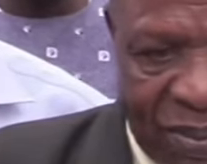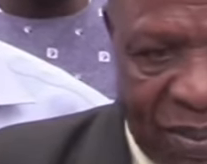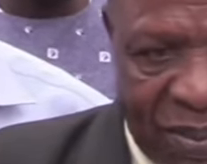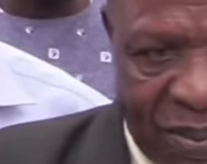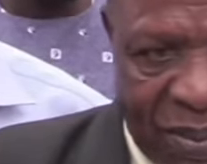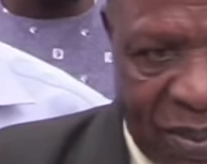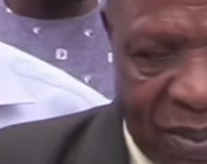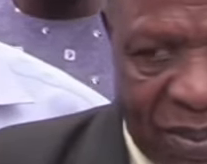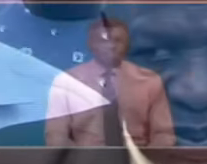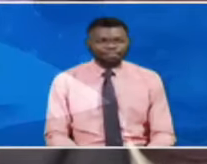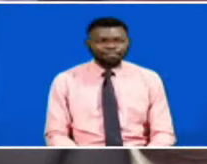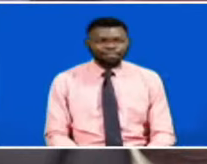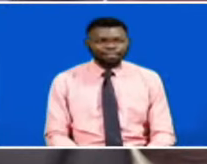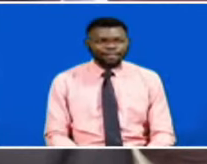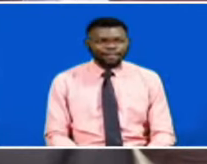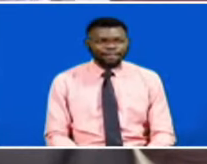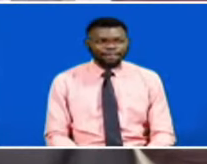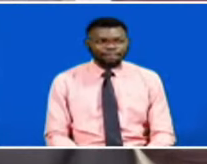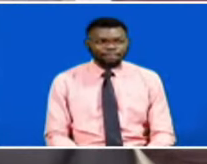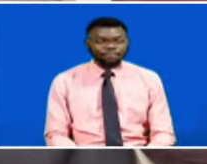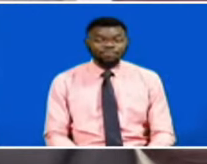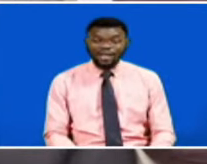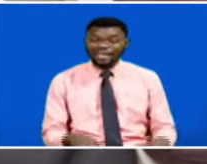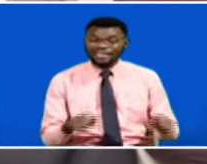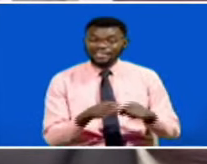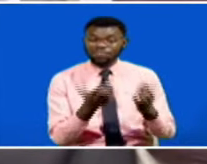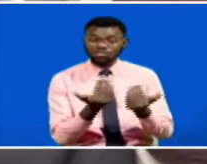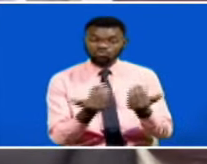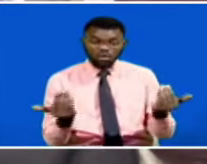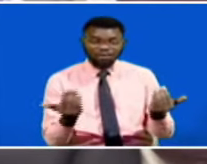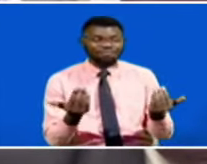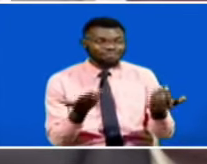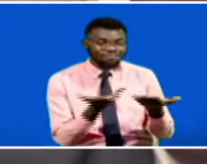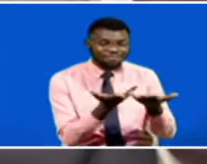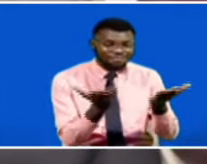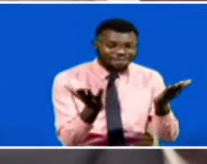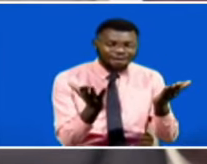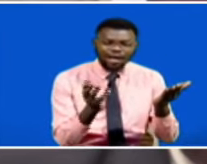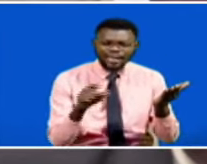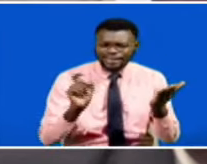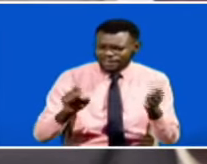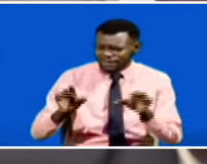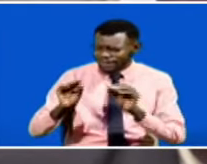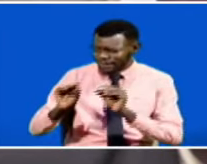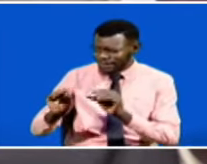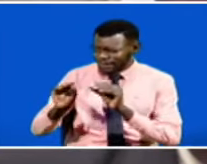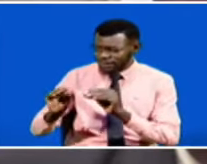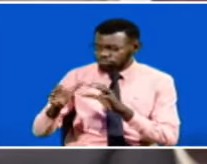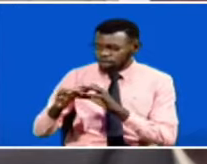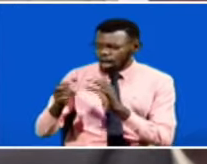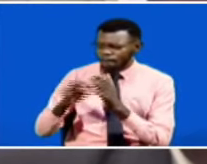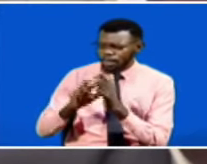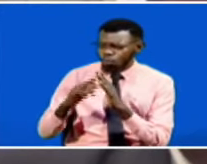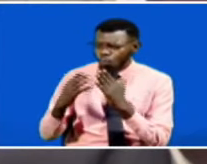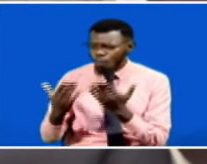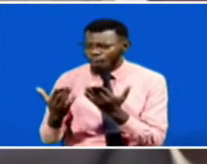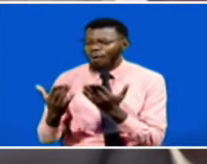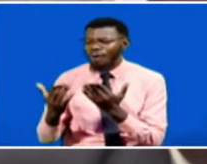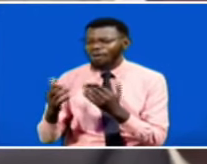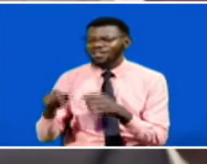kwa sababu mentoring these children, you cannot do it unless they understand what culture is.